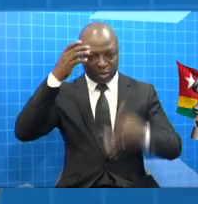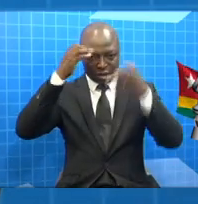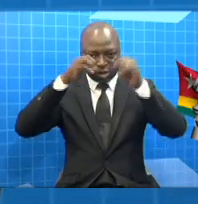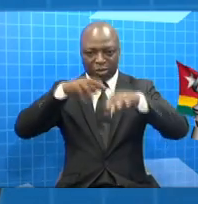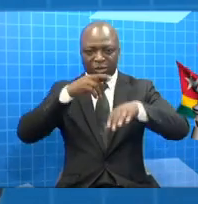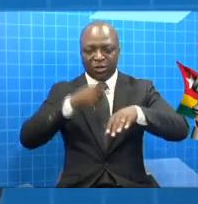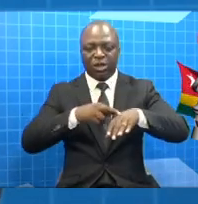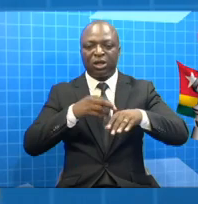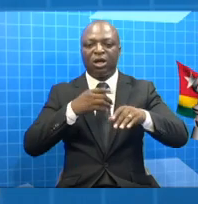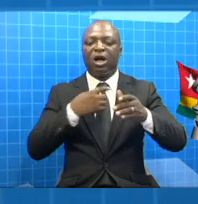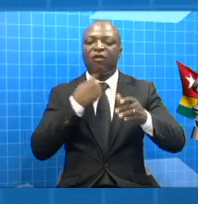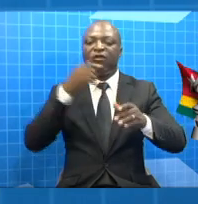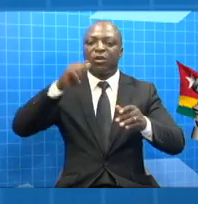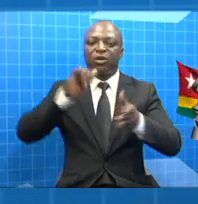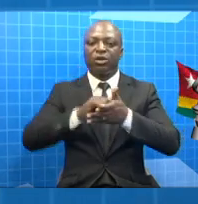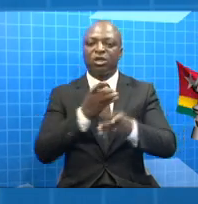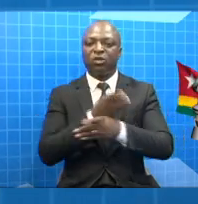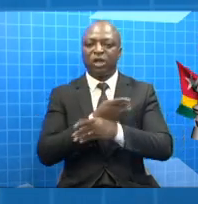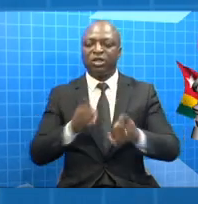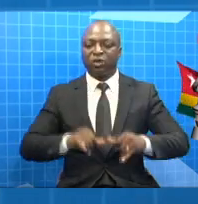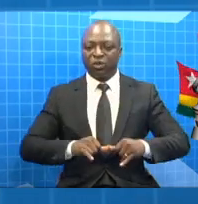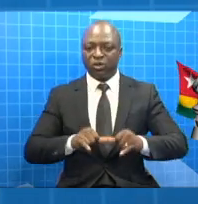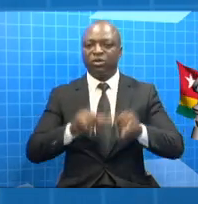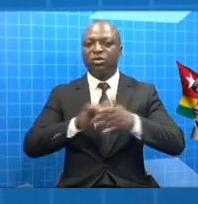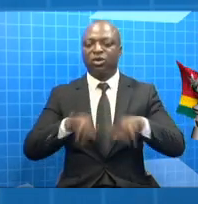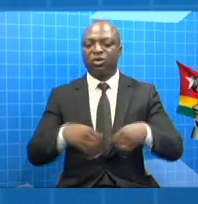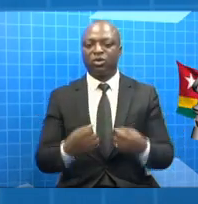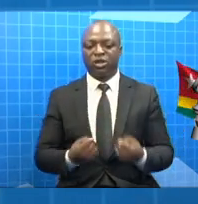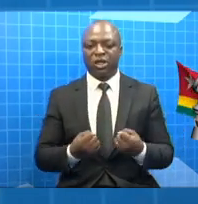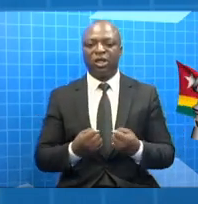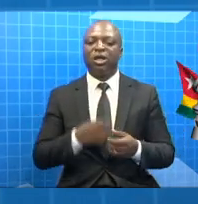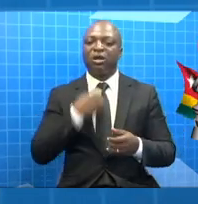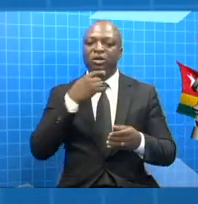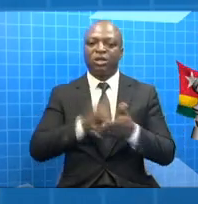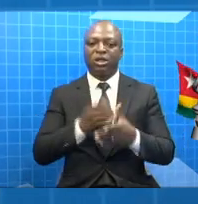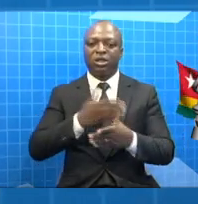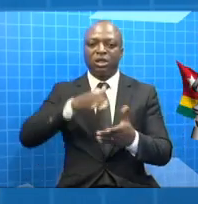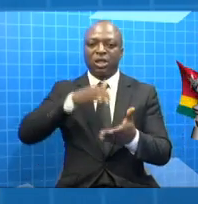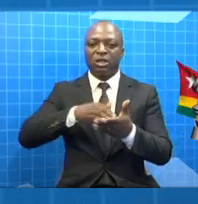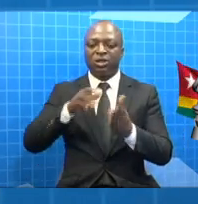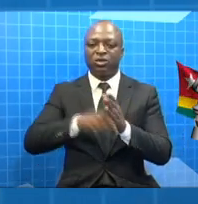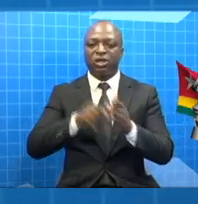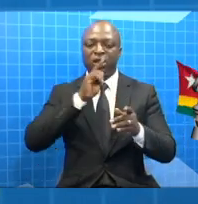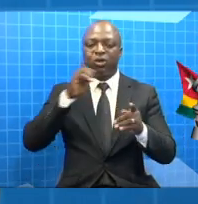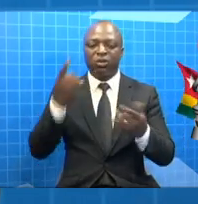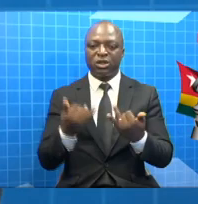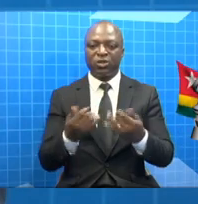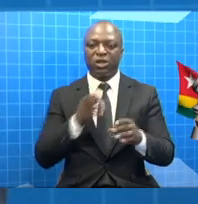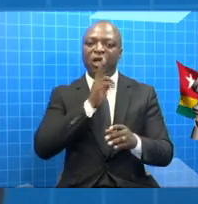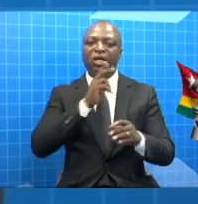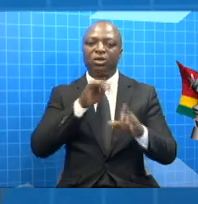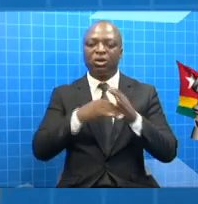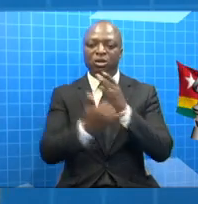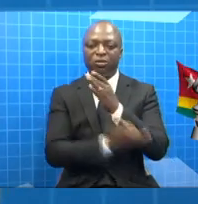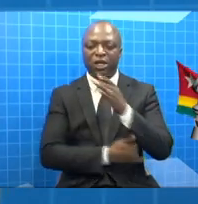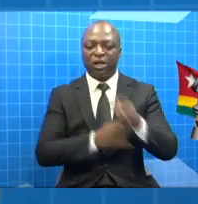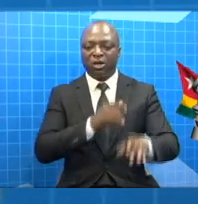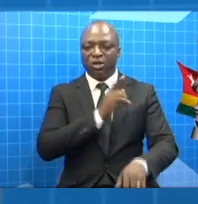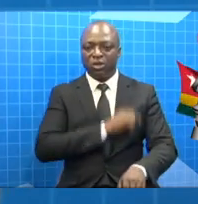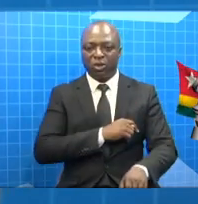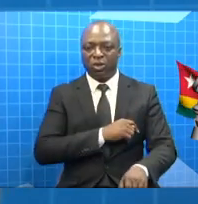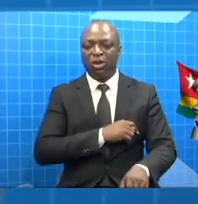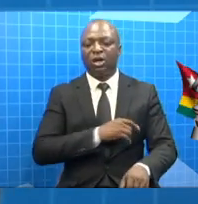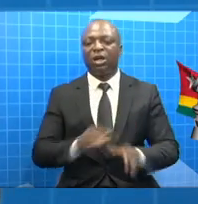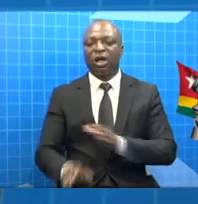de la République affirme que notre démocratie continue de se consolider. Il évoque la décentralisation qui est désormais une réalité de notre quotidien.